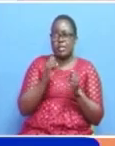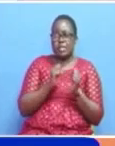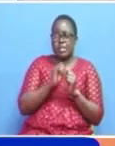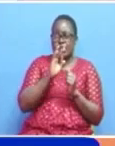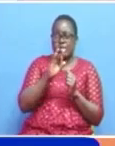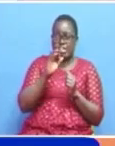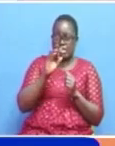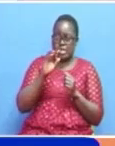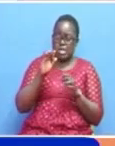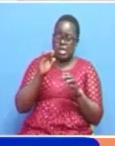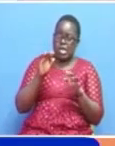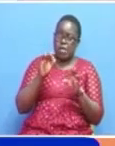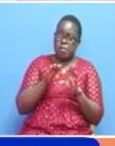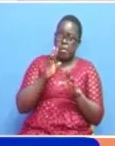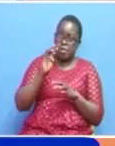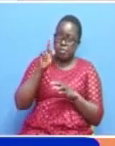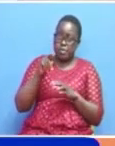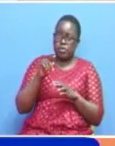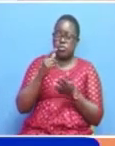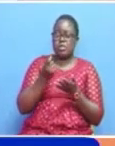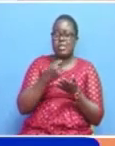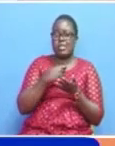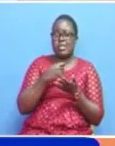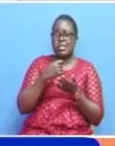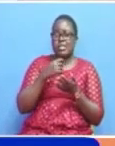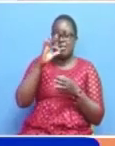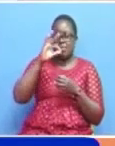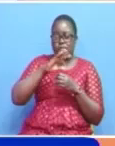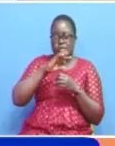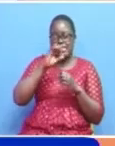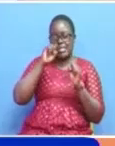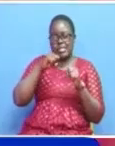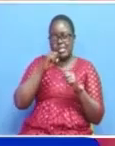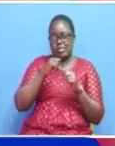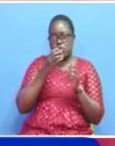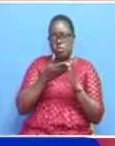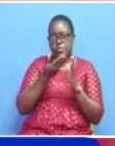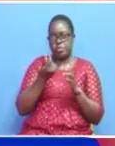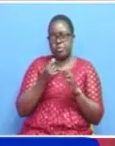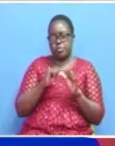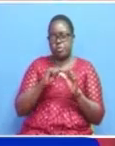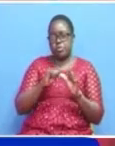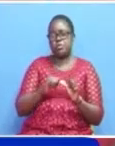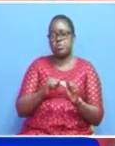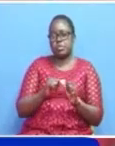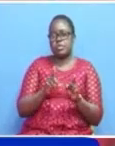kula kumunguzu la Rigathi Gachagua ni kendake ukiende Boniface no kutualati.